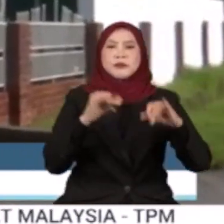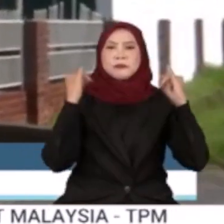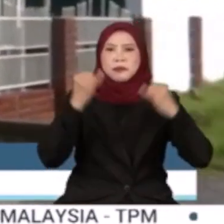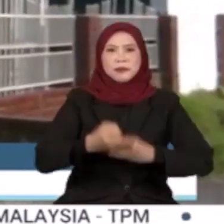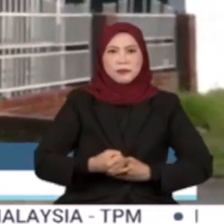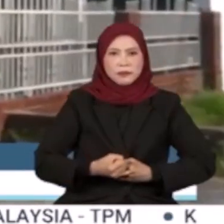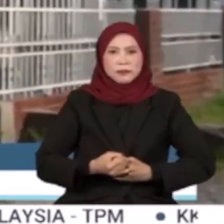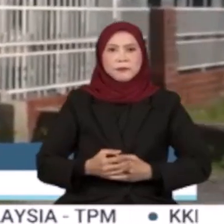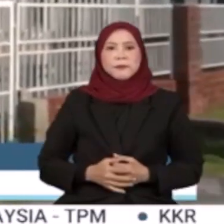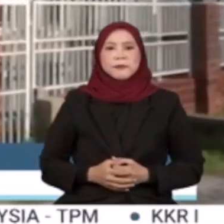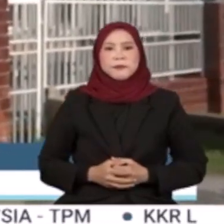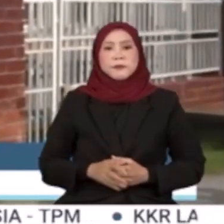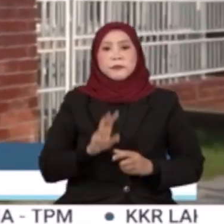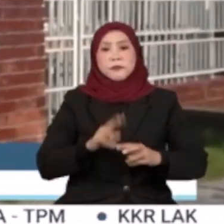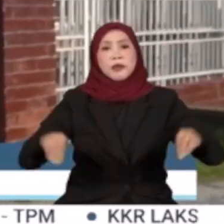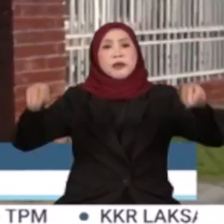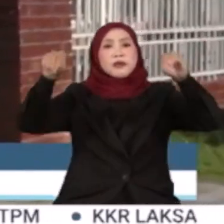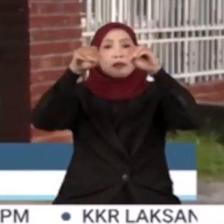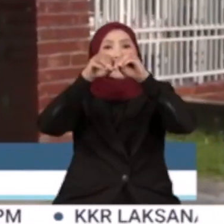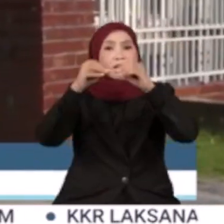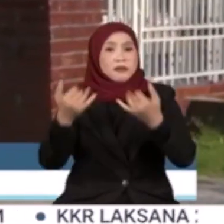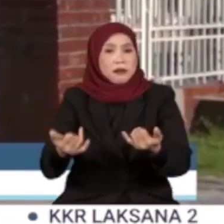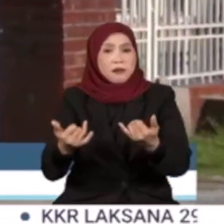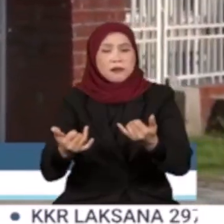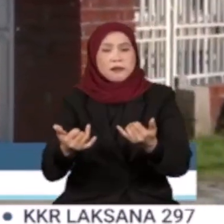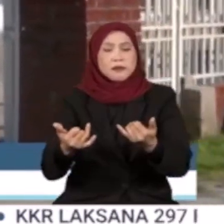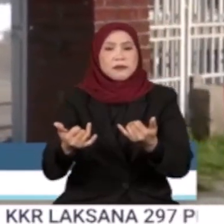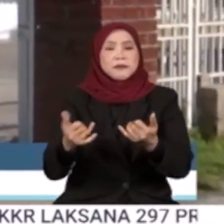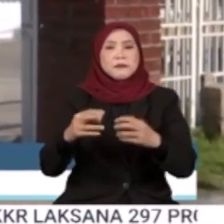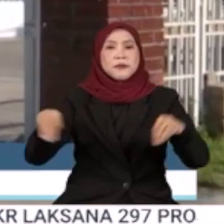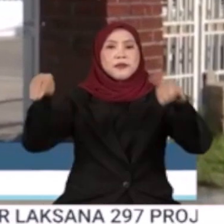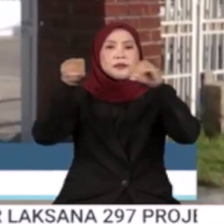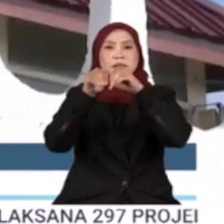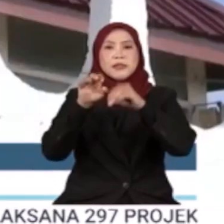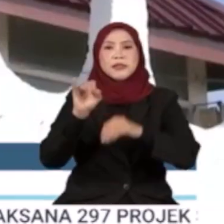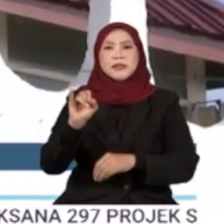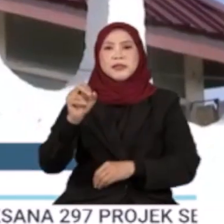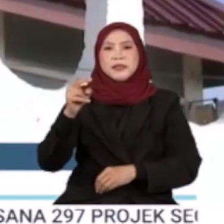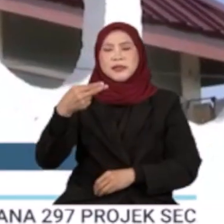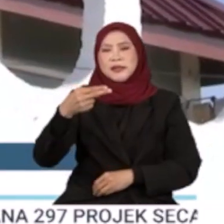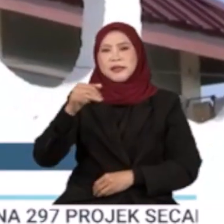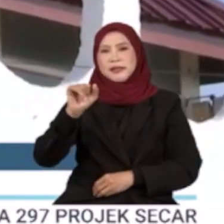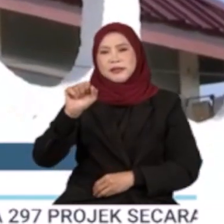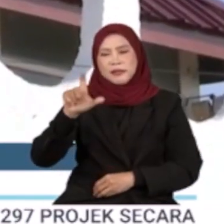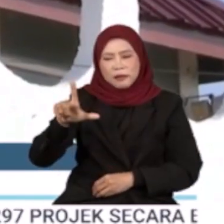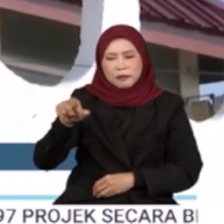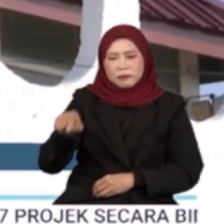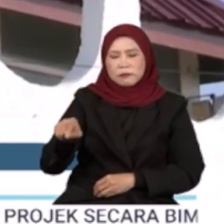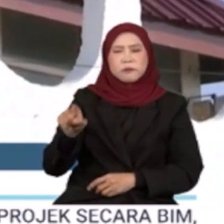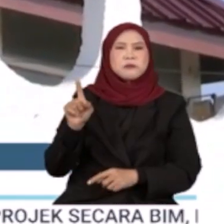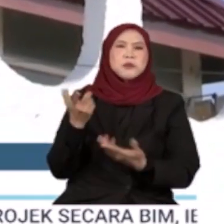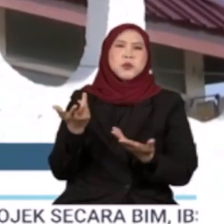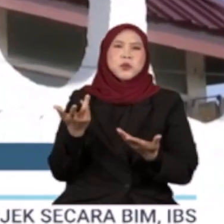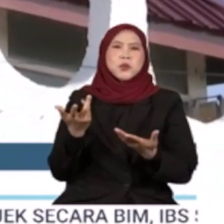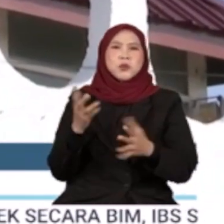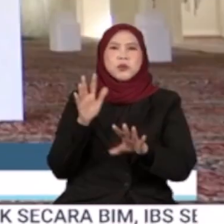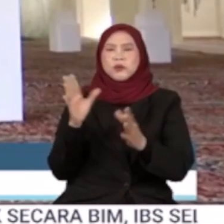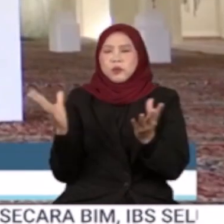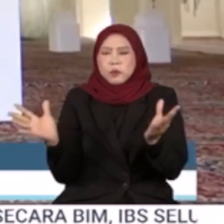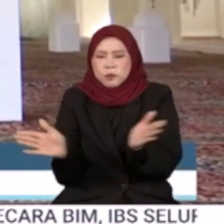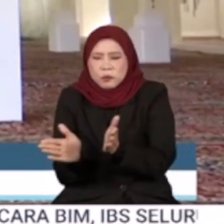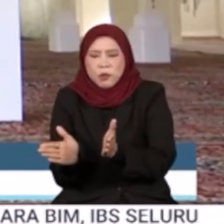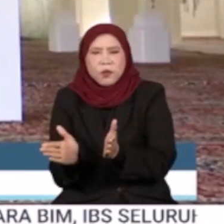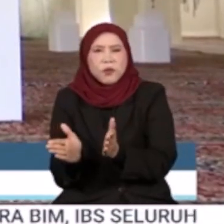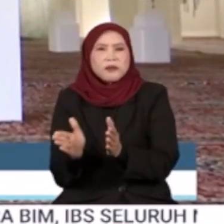Ini memandangkan masjid sedia ada, iaitu Masjid Ihya Ulumuddin, sudah tidak dapat menampung kapasiti